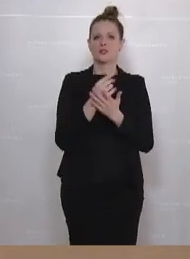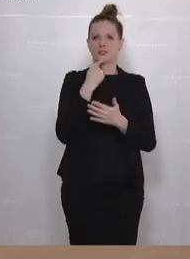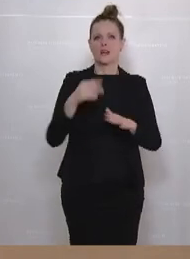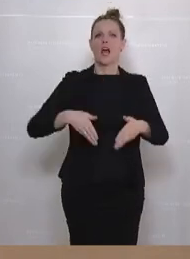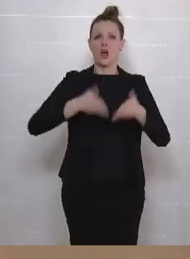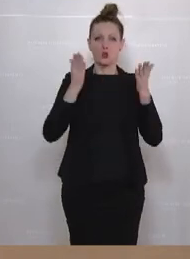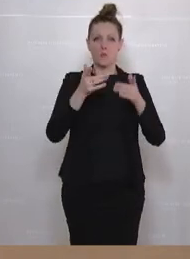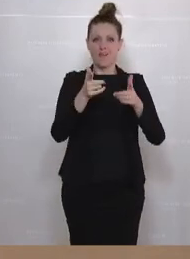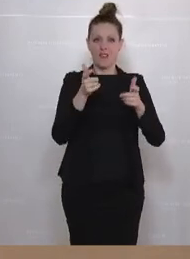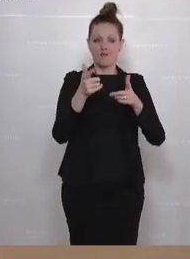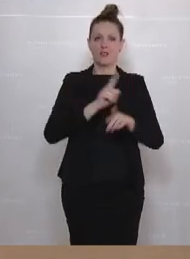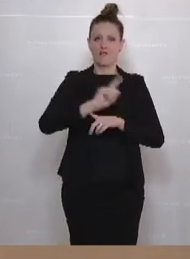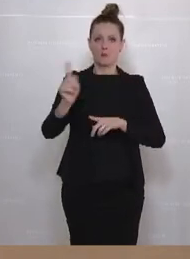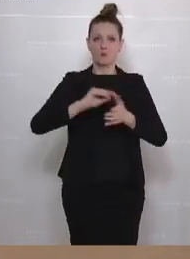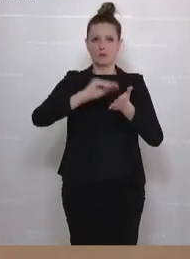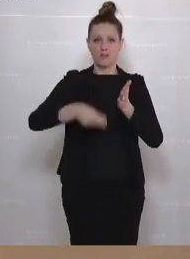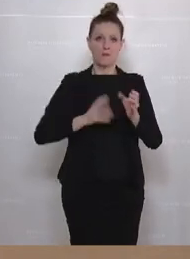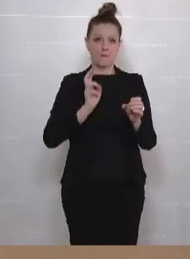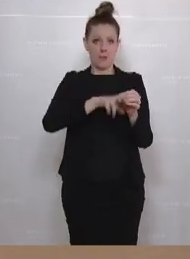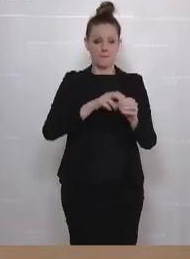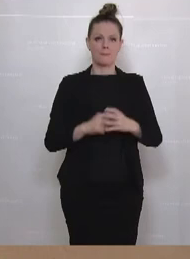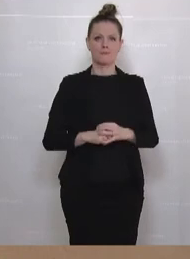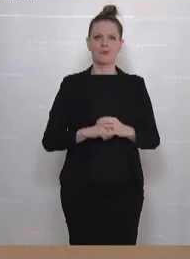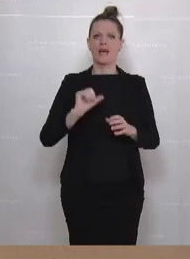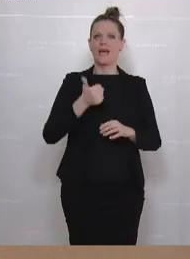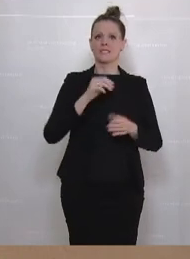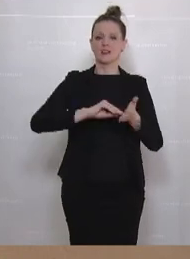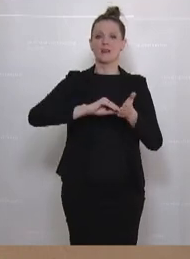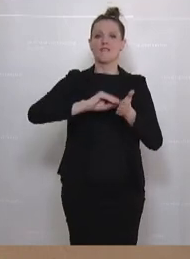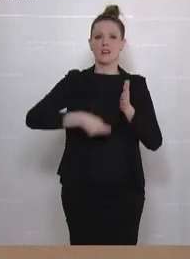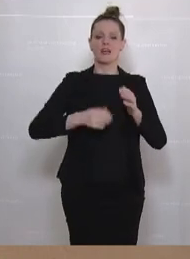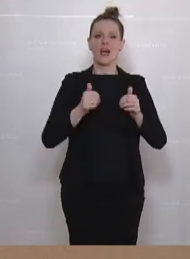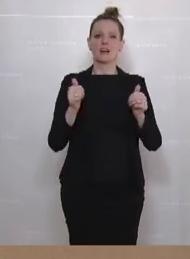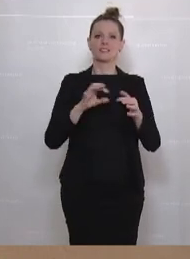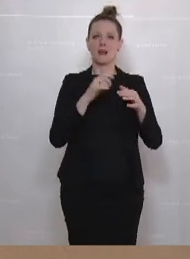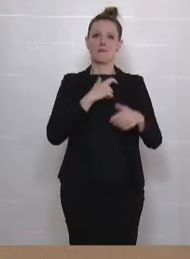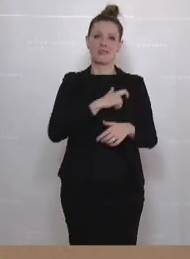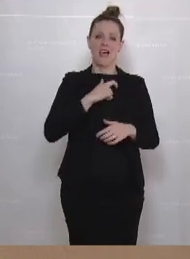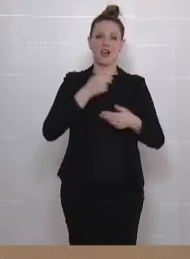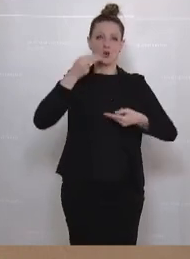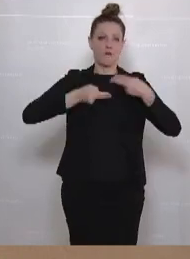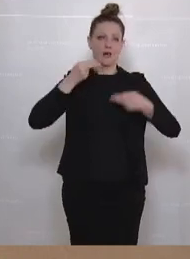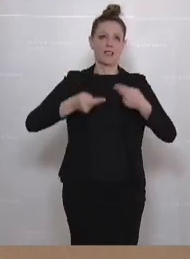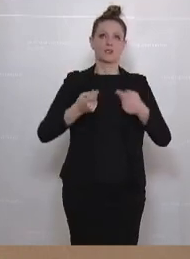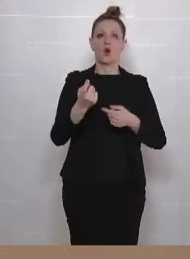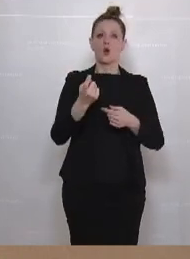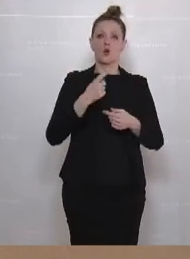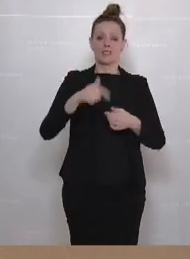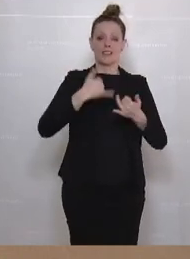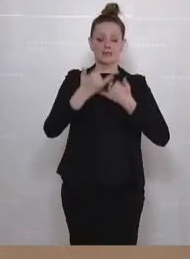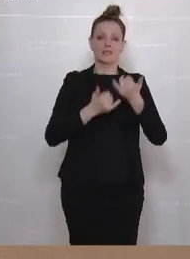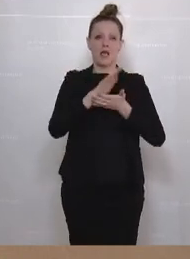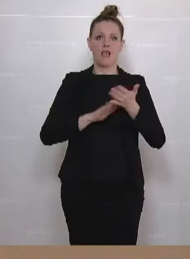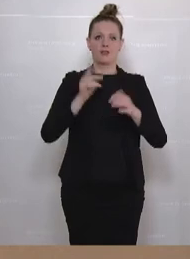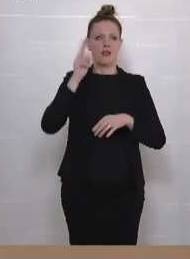Atomwaffenverbotsvertrag in Kraft getreten. Die erste Vertragsparteienkonferenz wird Anfang nächstes Jahres hier in Wien stattfinden. Also wir sind